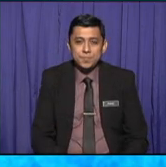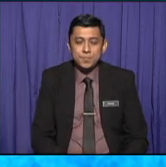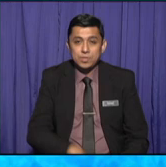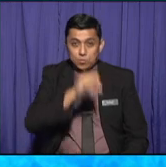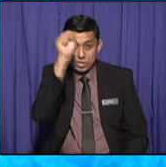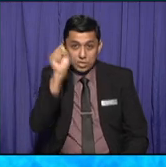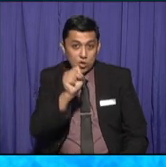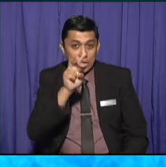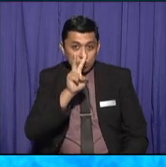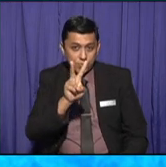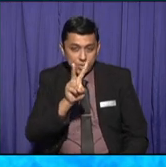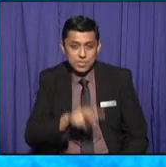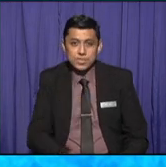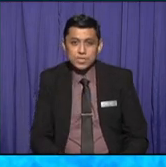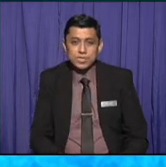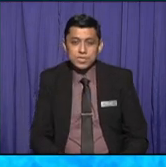Soalan kedua.